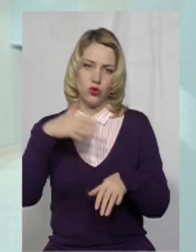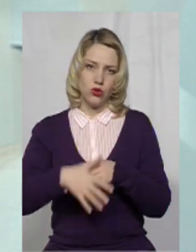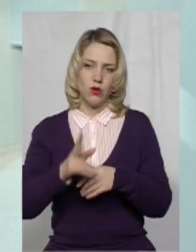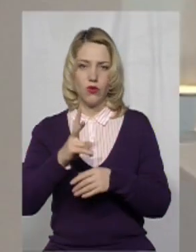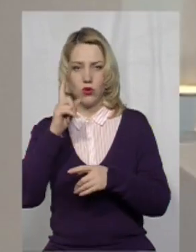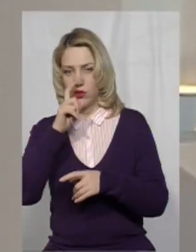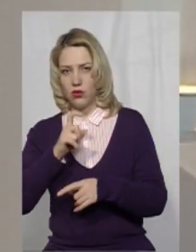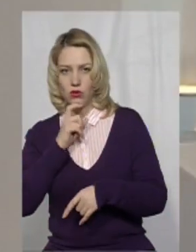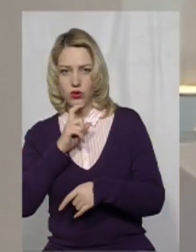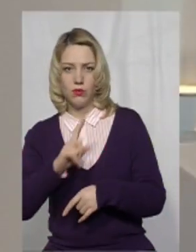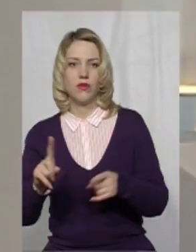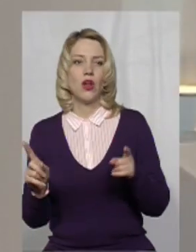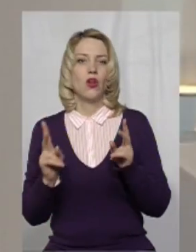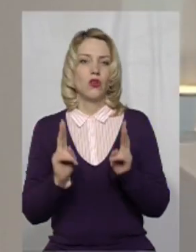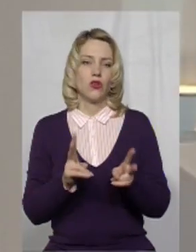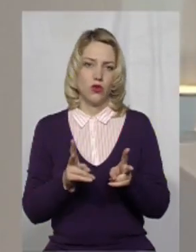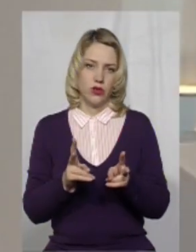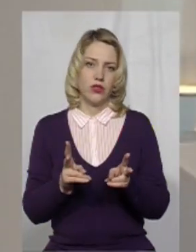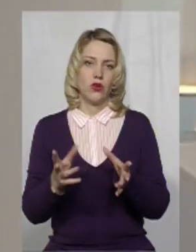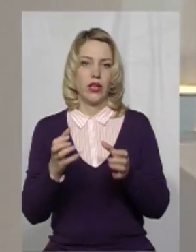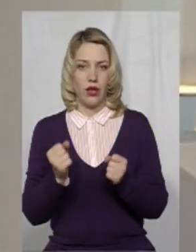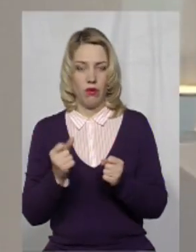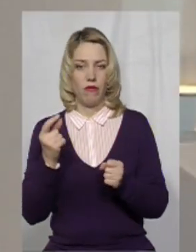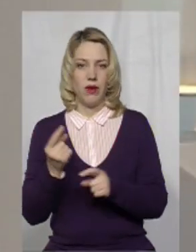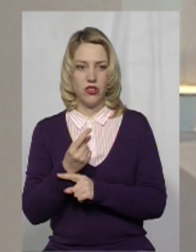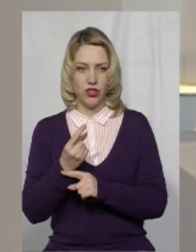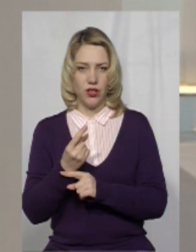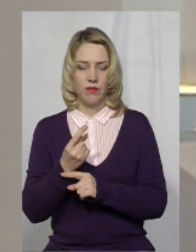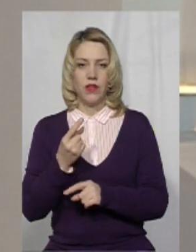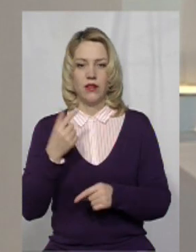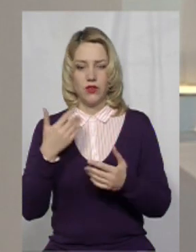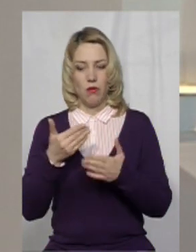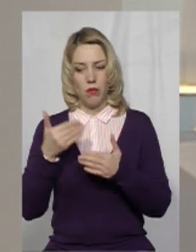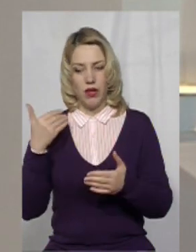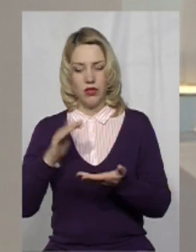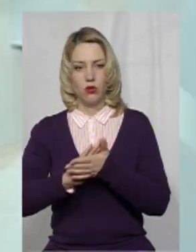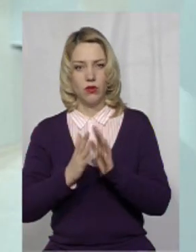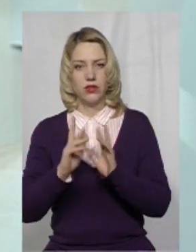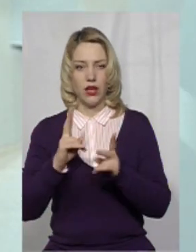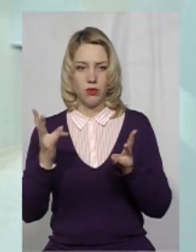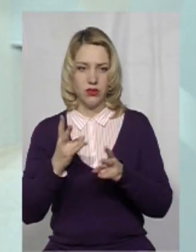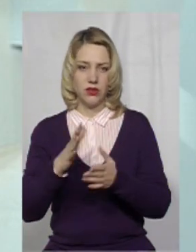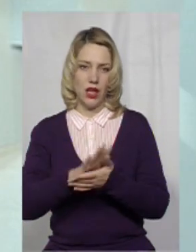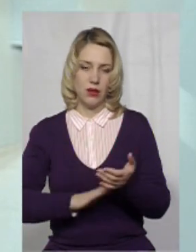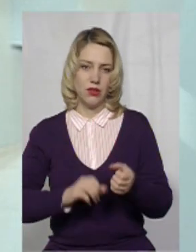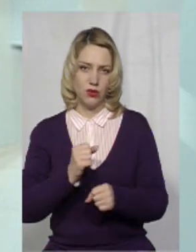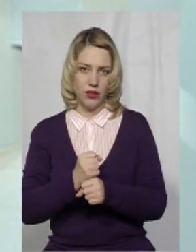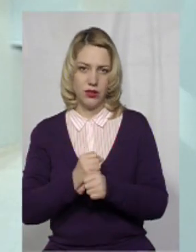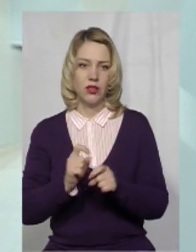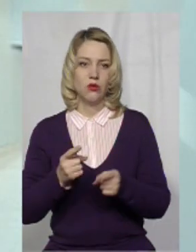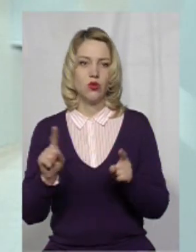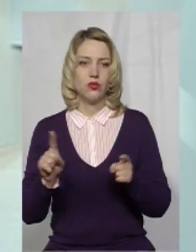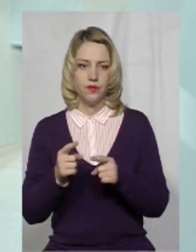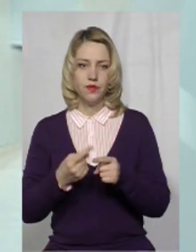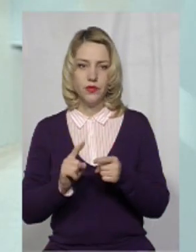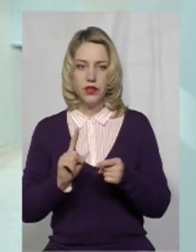зрозумів, хтось не зрозумів, хтось отримав якісь перші уже попередні домовленості, як вони мають далі працювати. Тому що саме,